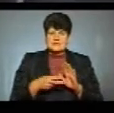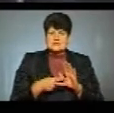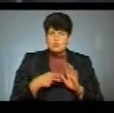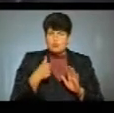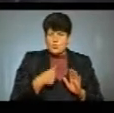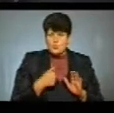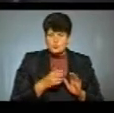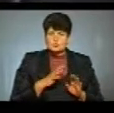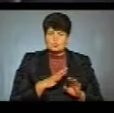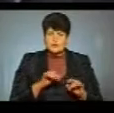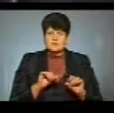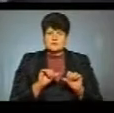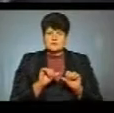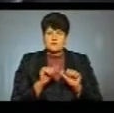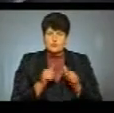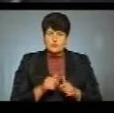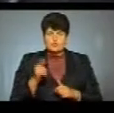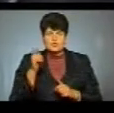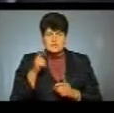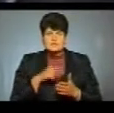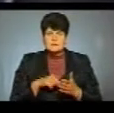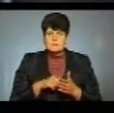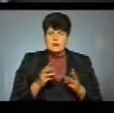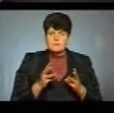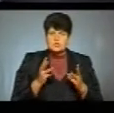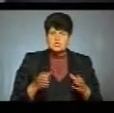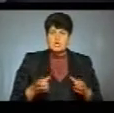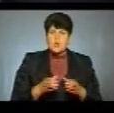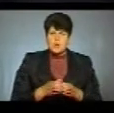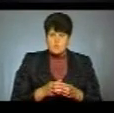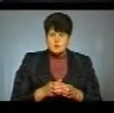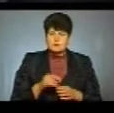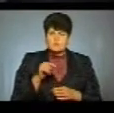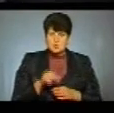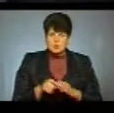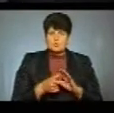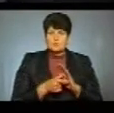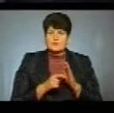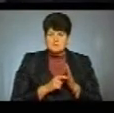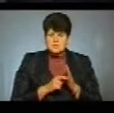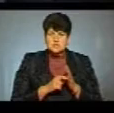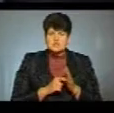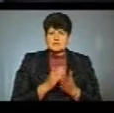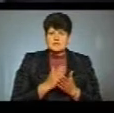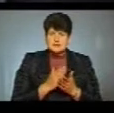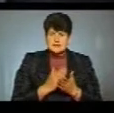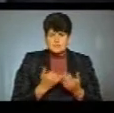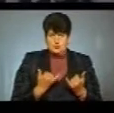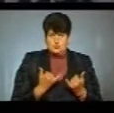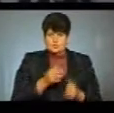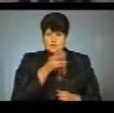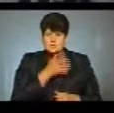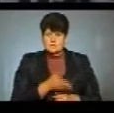році, була сформована Чортківська міська пожежна команда. В цьому приміщенні дислокується по теперішній